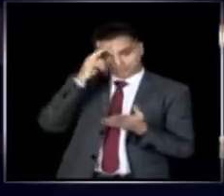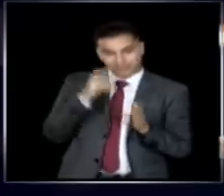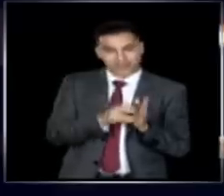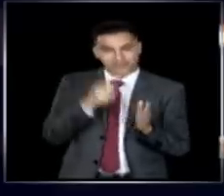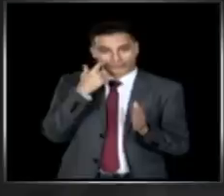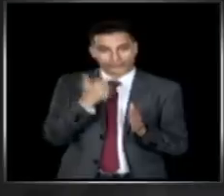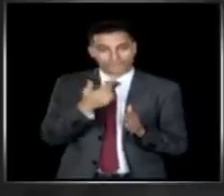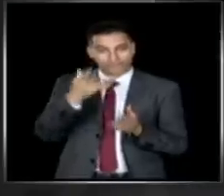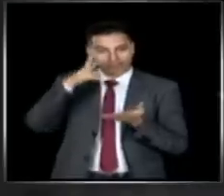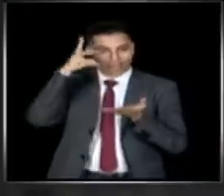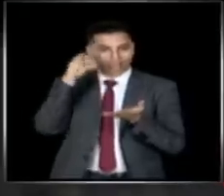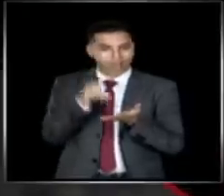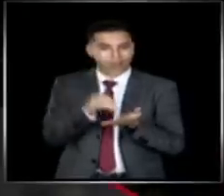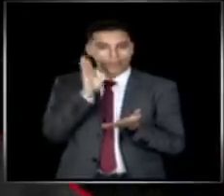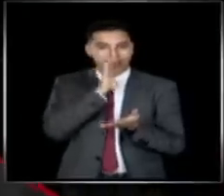فقرة العلم.